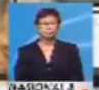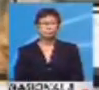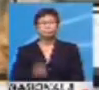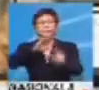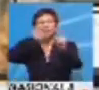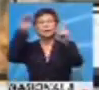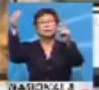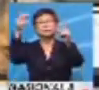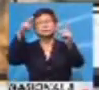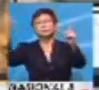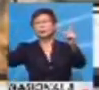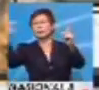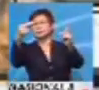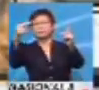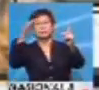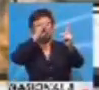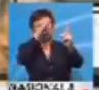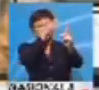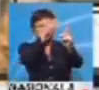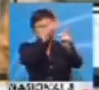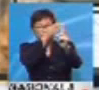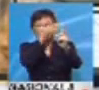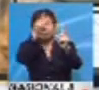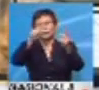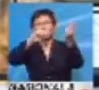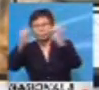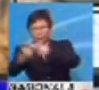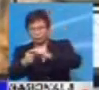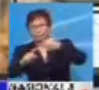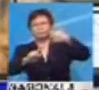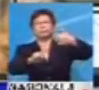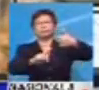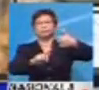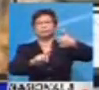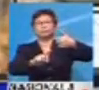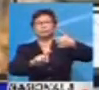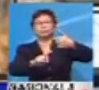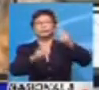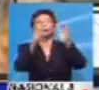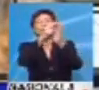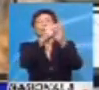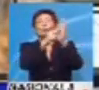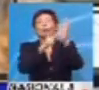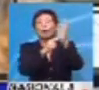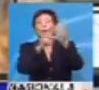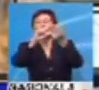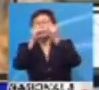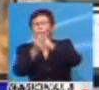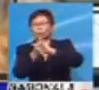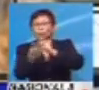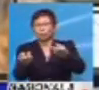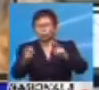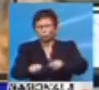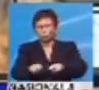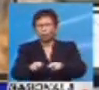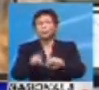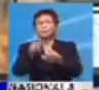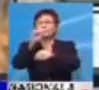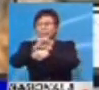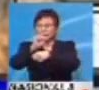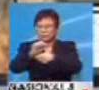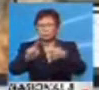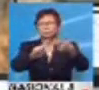aspek-aspek yang perlu dipindah ialah satu peruntukan penggantian kontrak pekerjaan